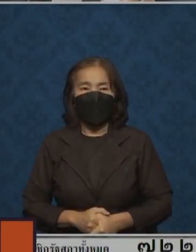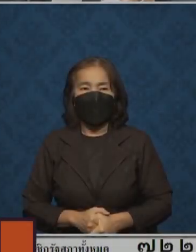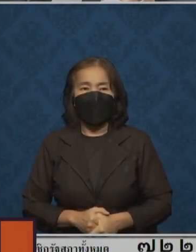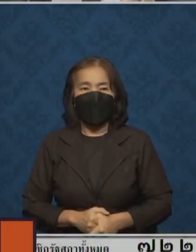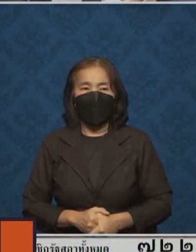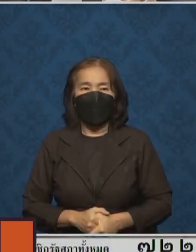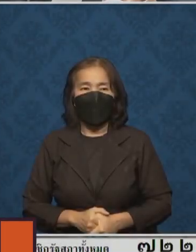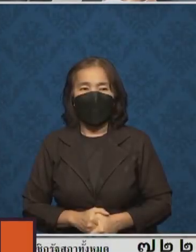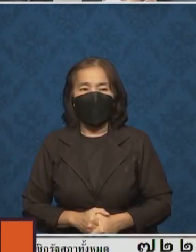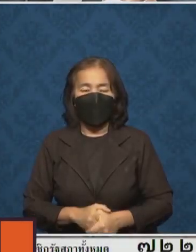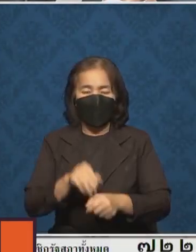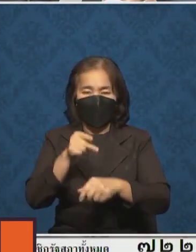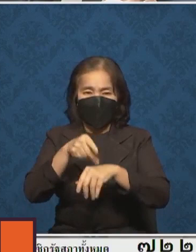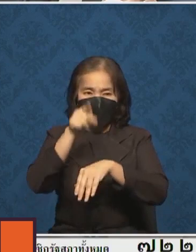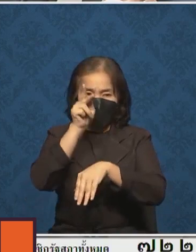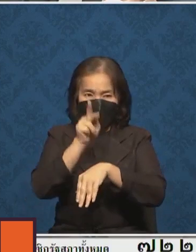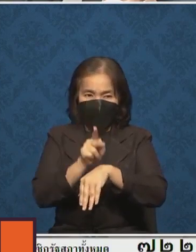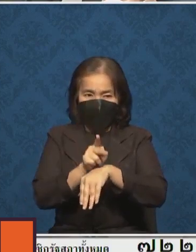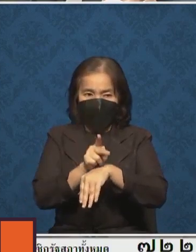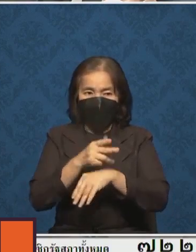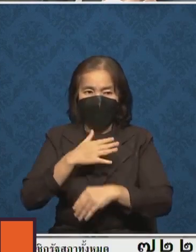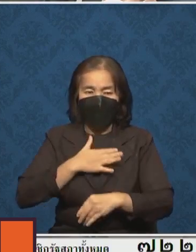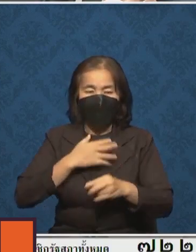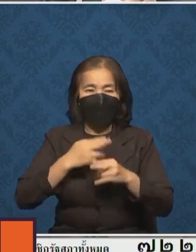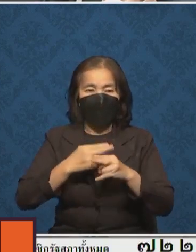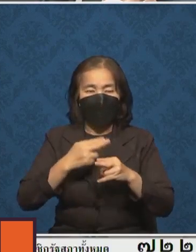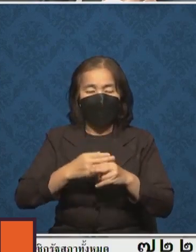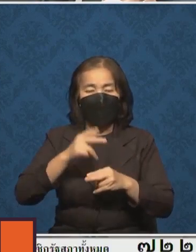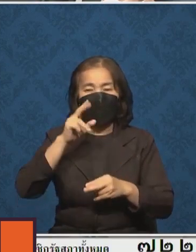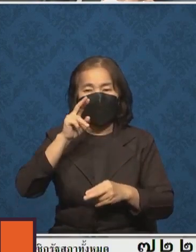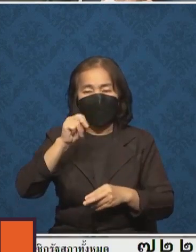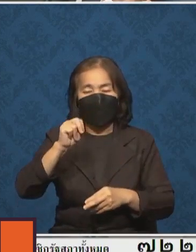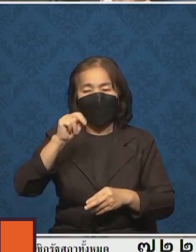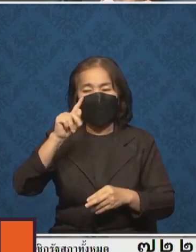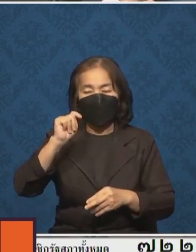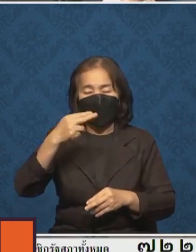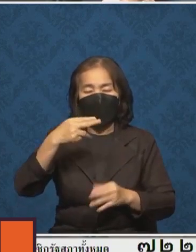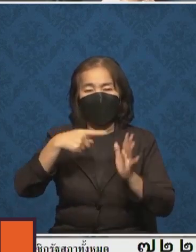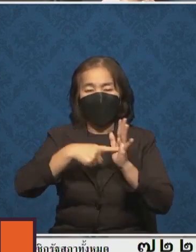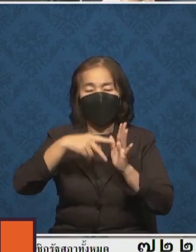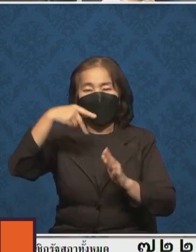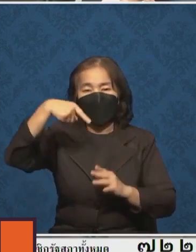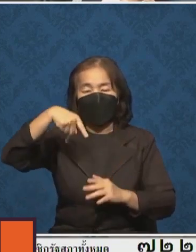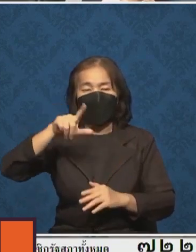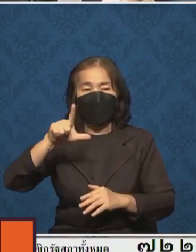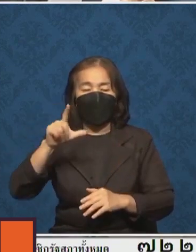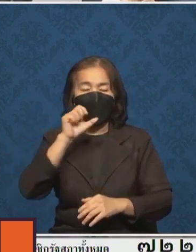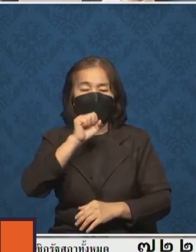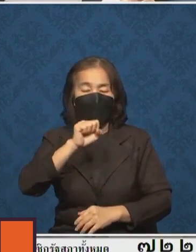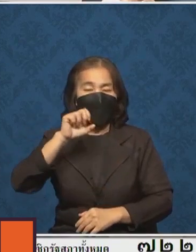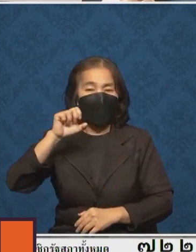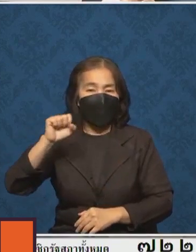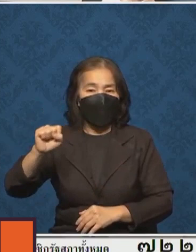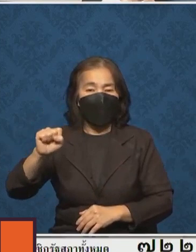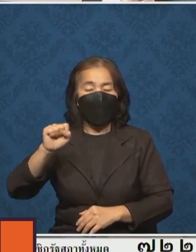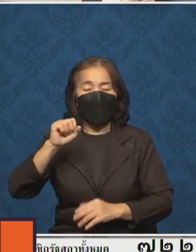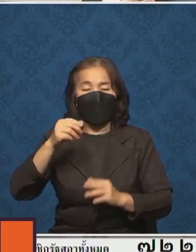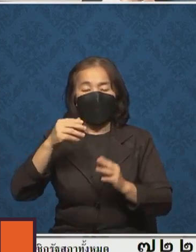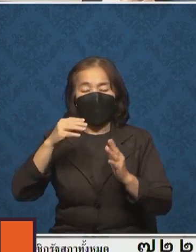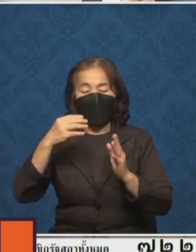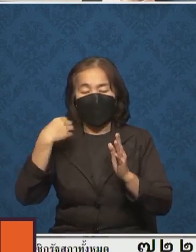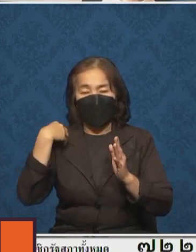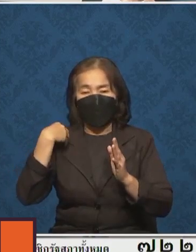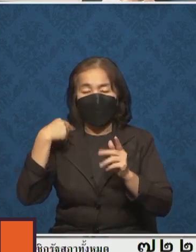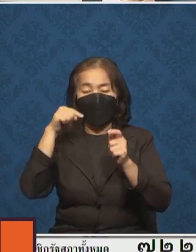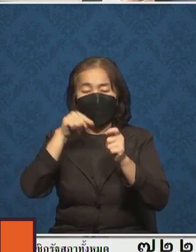เรียนท่านประธานรัฐสภาที่เคารพผมนายณัฐพงษ์เรืองบรรยาวุฒิสมาชิกสภาผู้แทนราษฎรเขตบางแคพรรคก้าวไกลกรุงเ